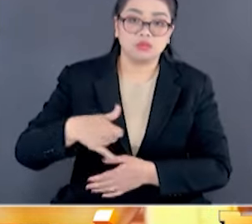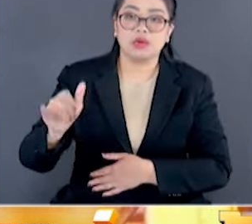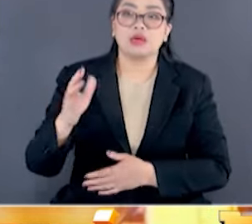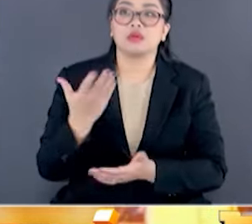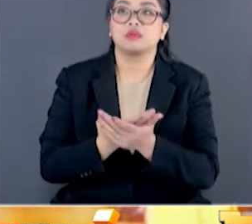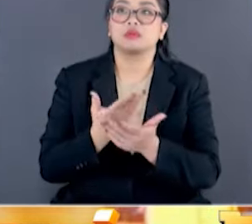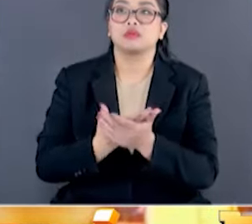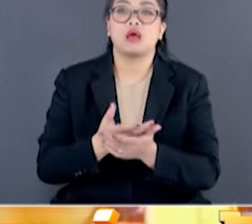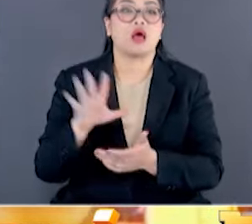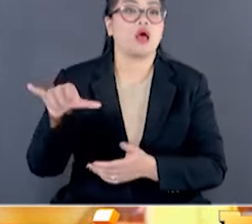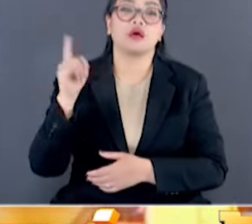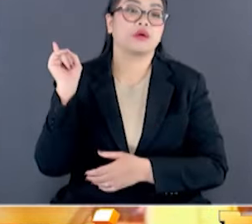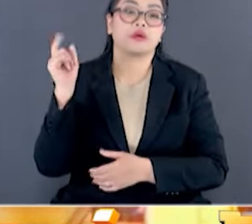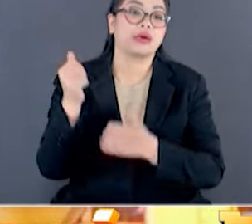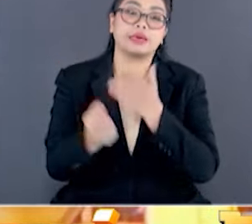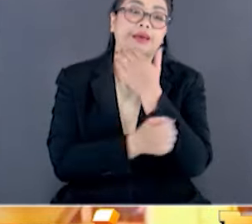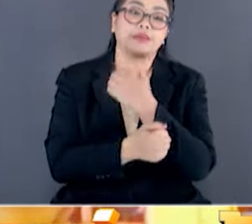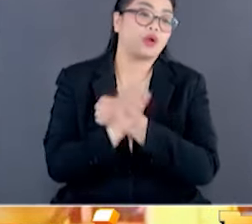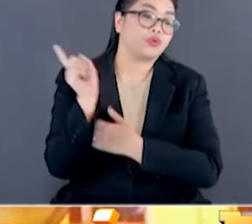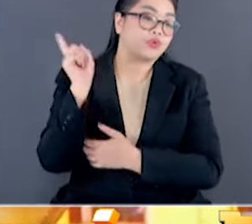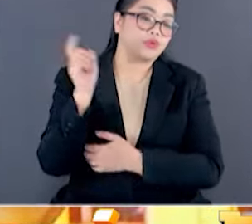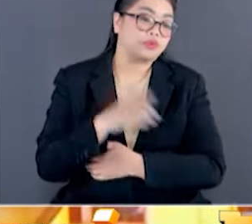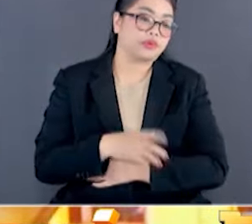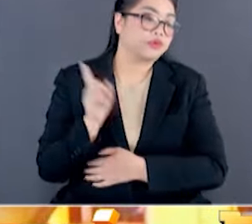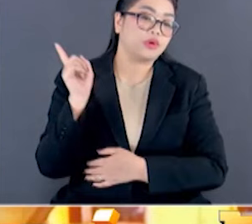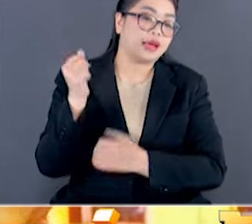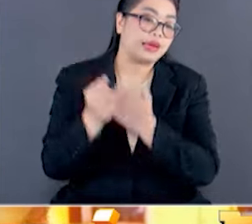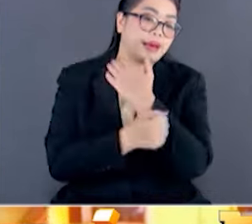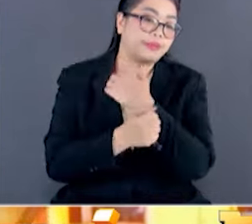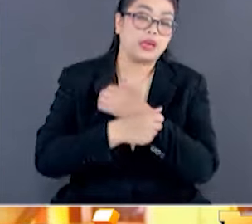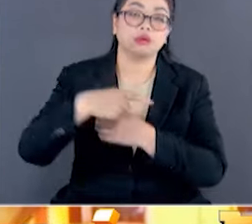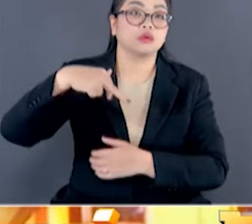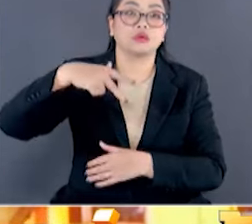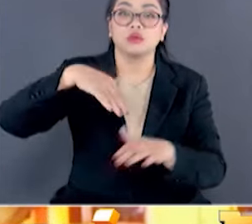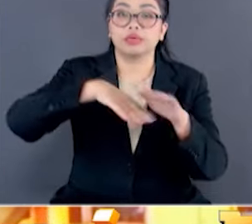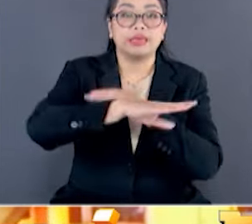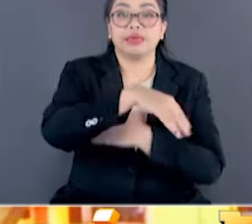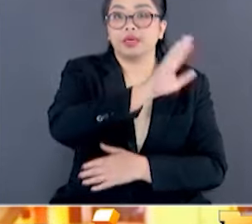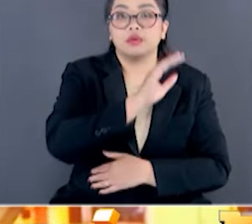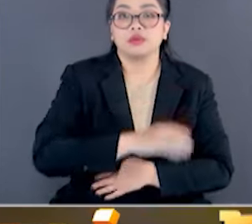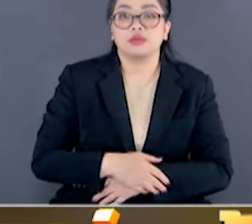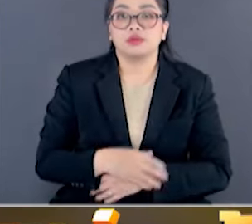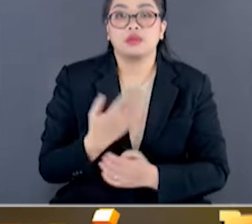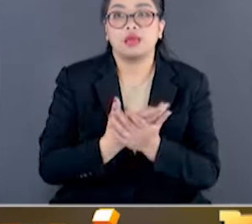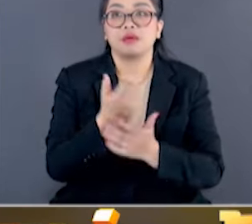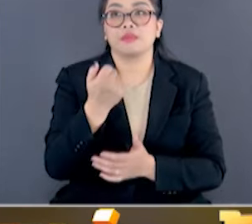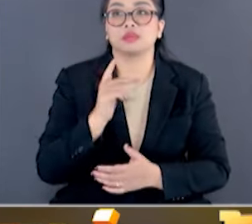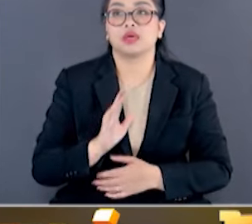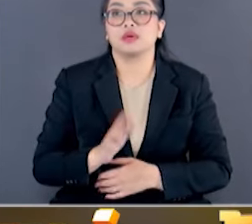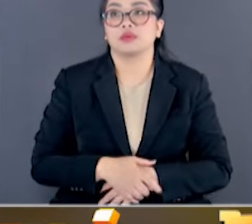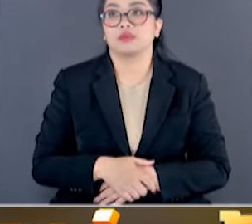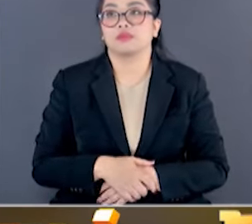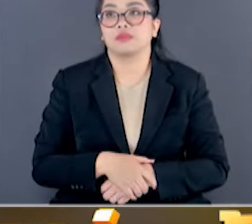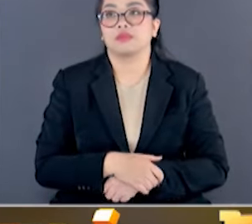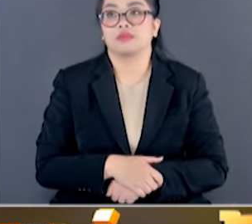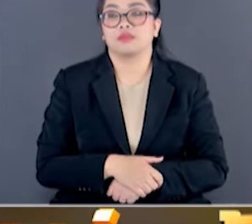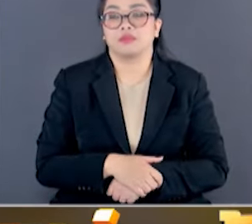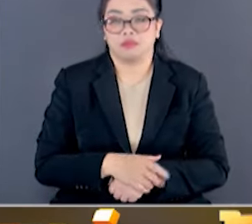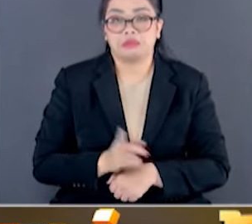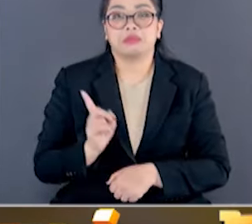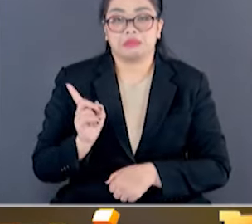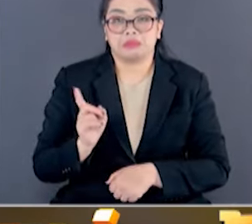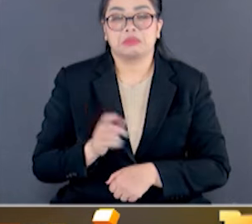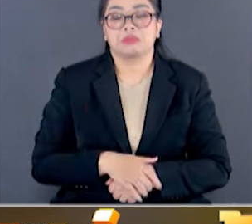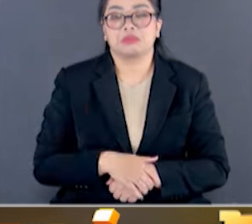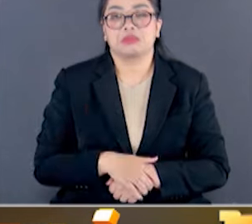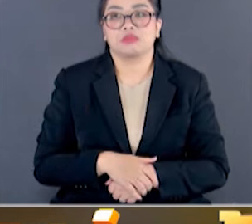ปเก็บเงินจากกำนันนู่นกำนันไหนอะนั่นอะกำนันอะแล้วก็เดินหนีหายไปเลยอะดูภาพวงจรปิ